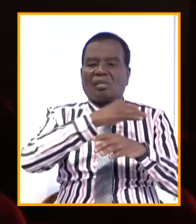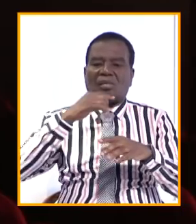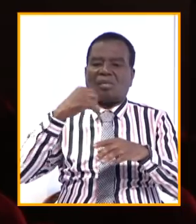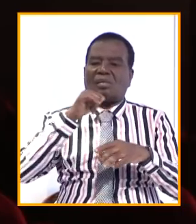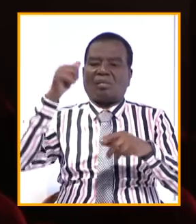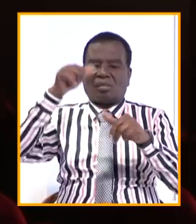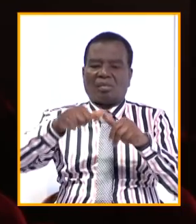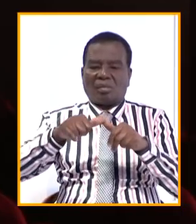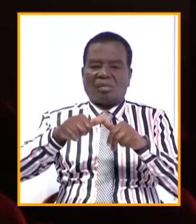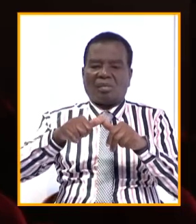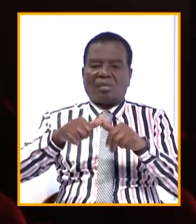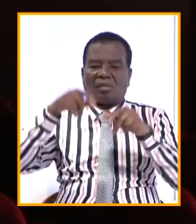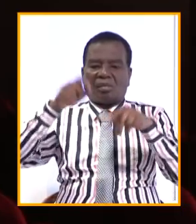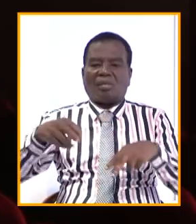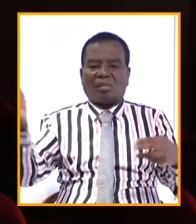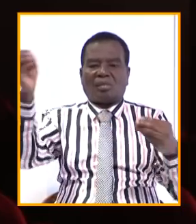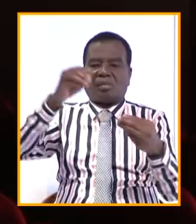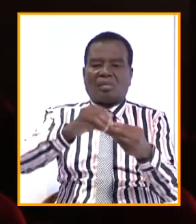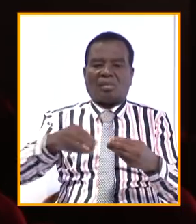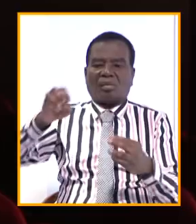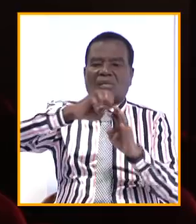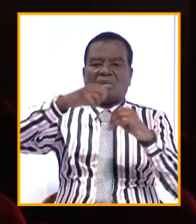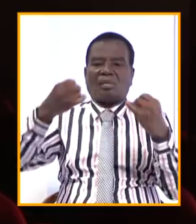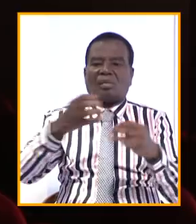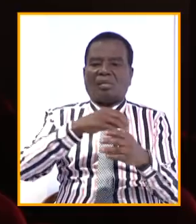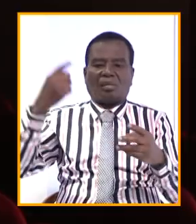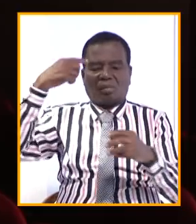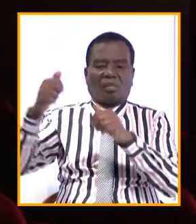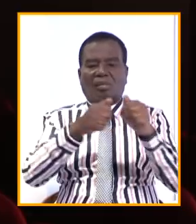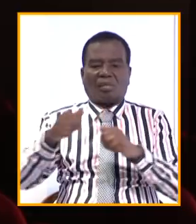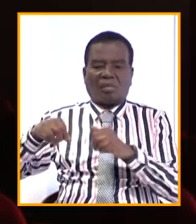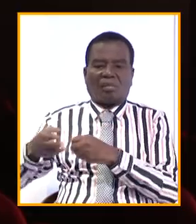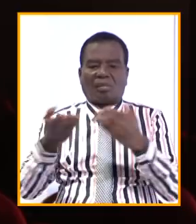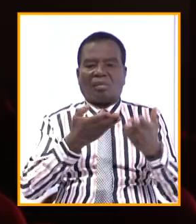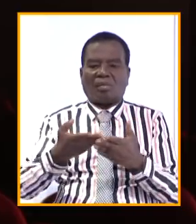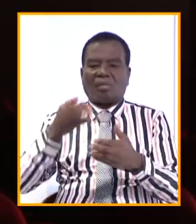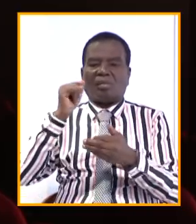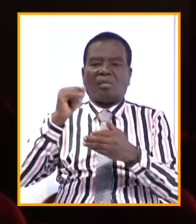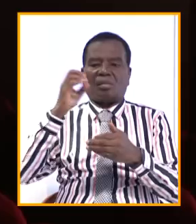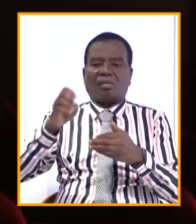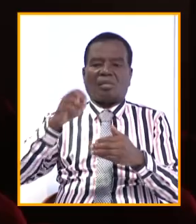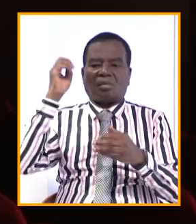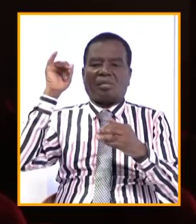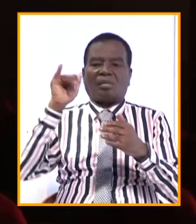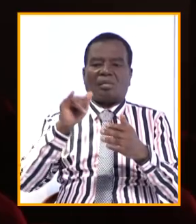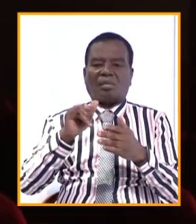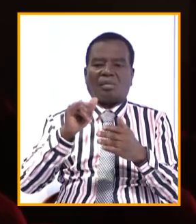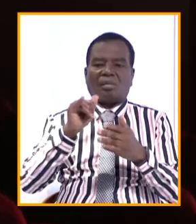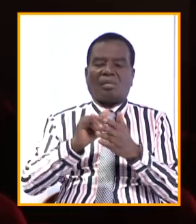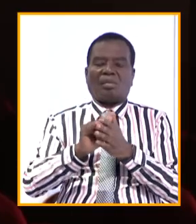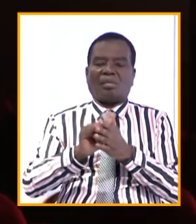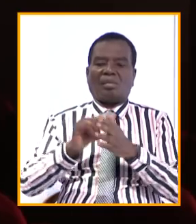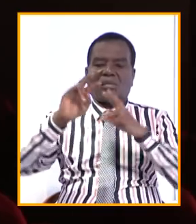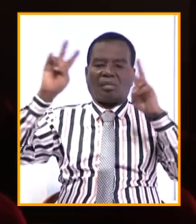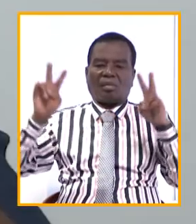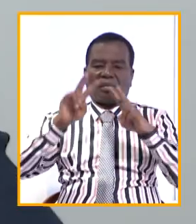liste, pour qu'ensemble nous puissions mener ce combat et nous puissions remporter cette victoire au soir du